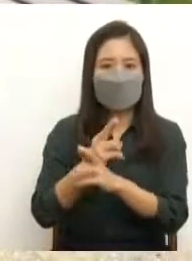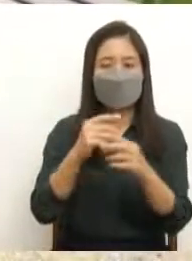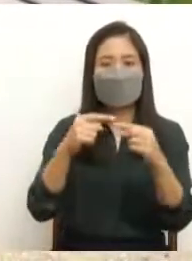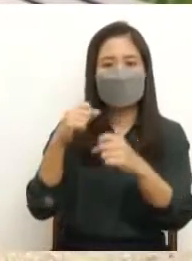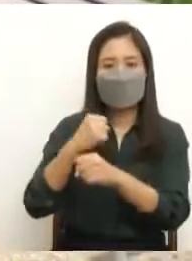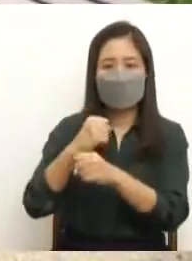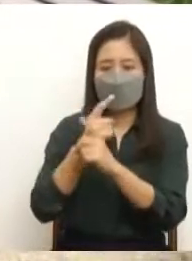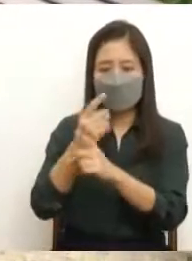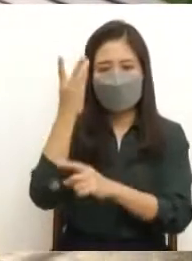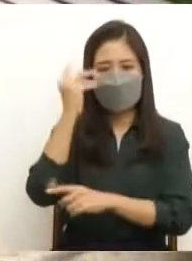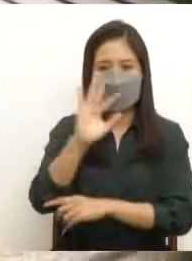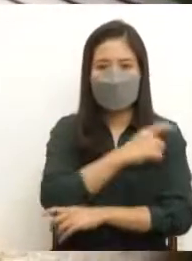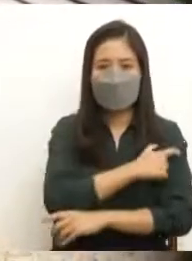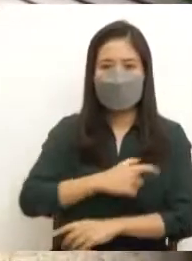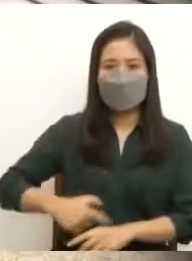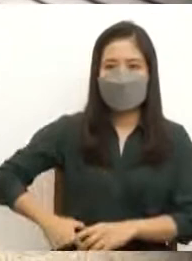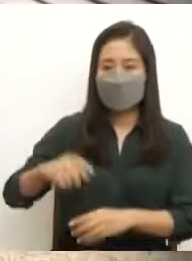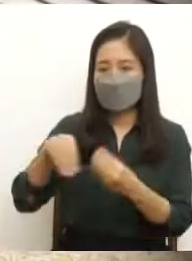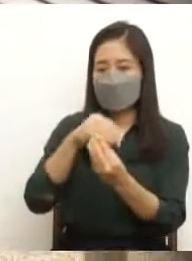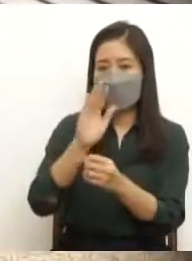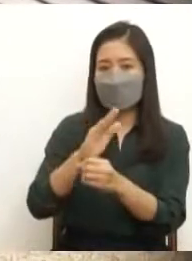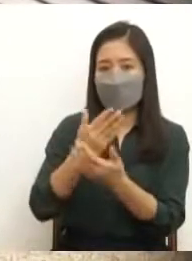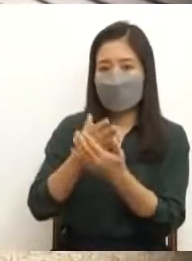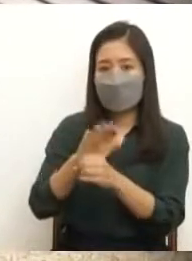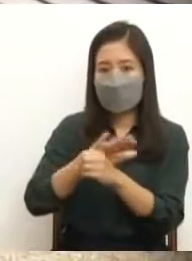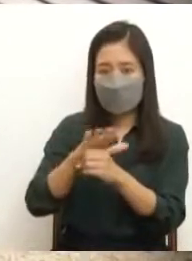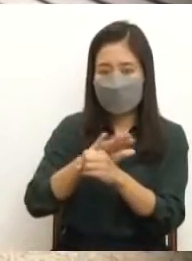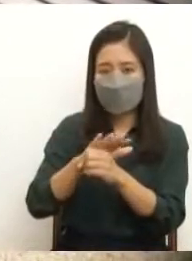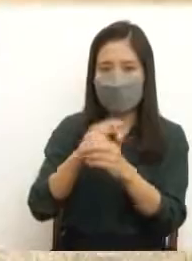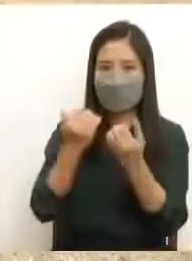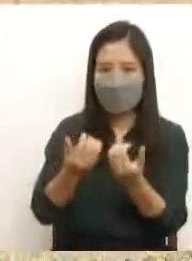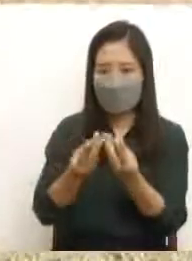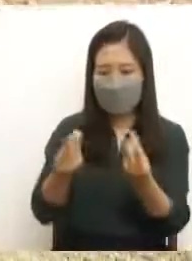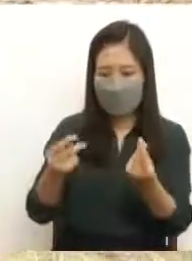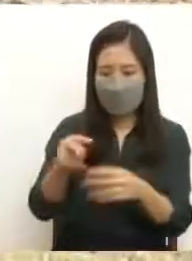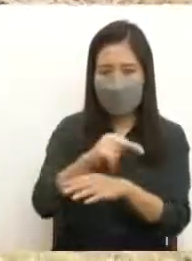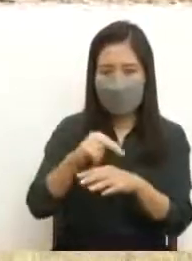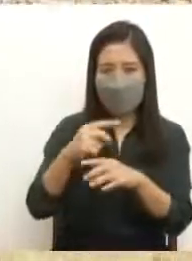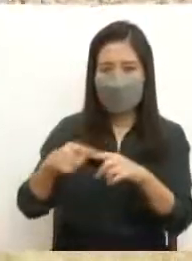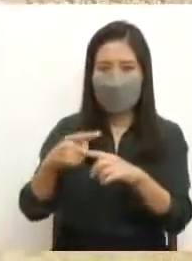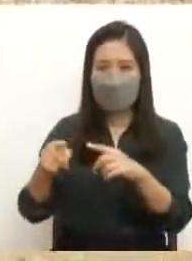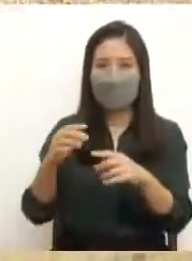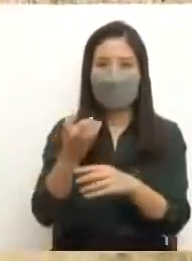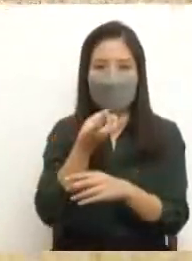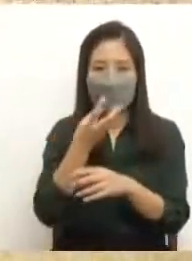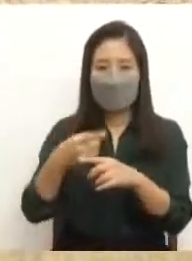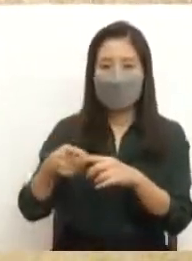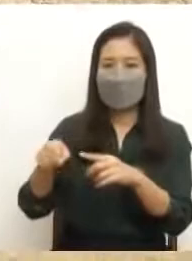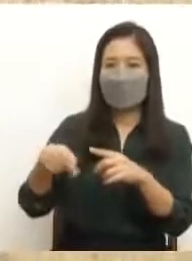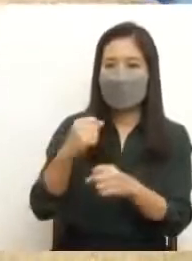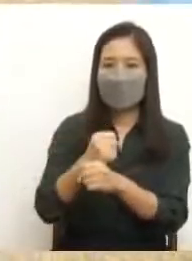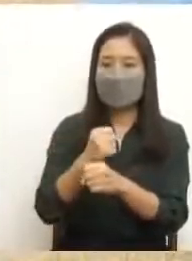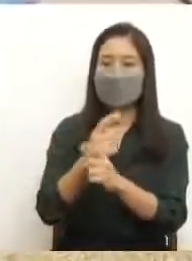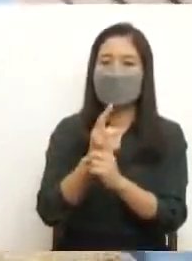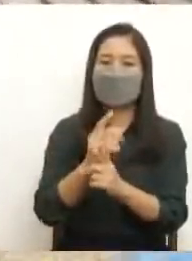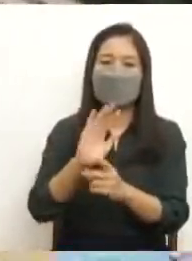ชดำริเศรษฐกิจพอเพียงครับด้วยโคกหนองนาแห่งน้ำใจและความหวังนะครับซึ่งทางโรงเรียน